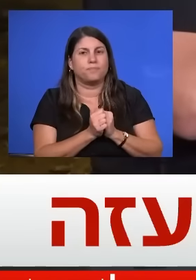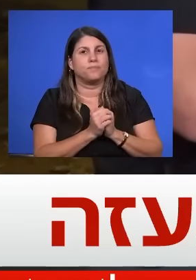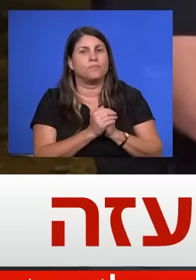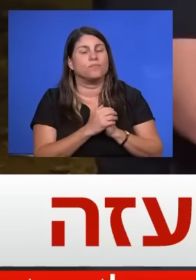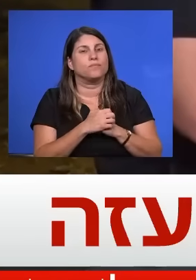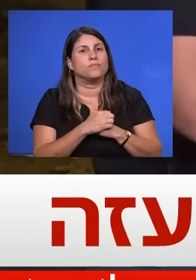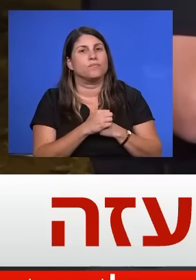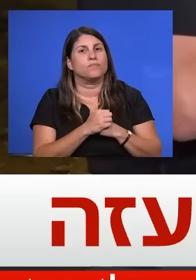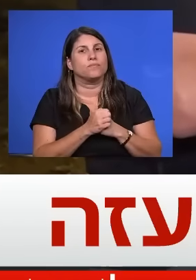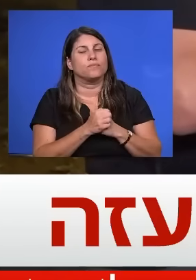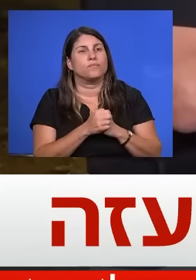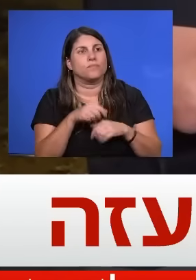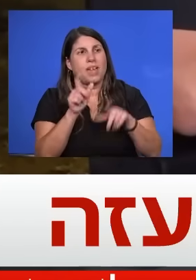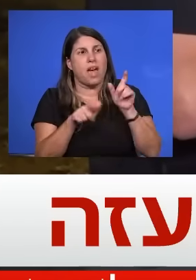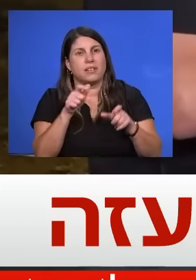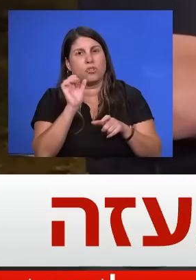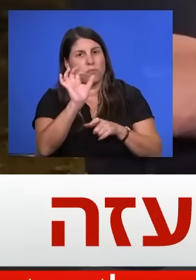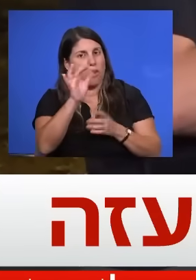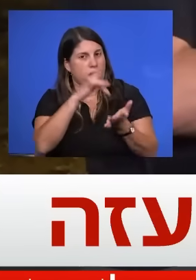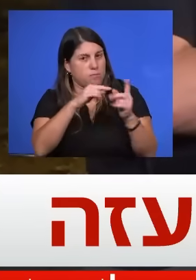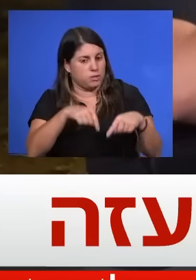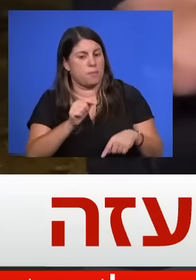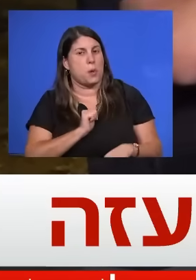האנשים שלך פה, החיילים שלך פה, הפקודים שלך פה,